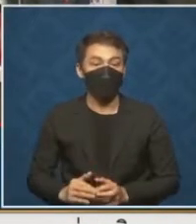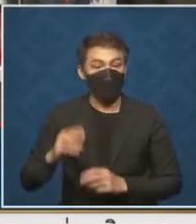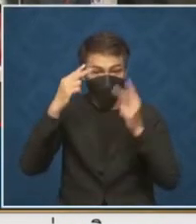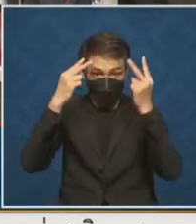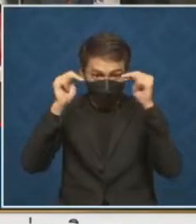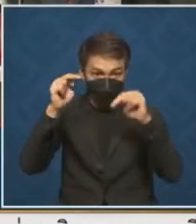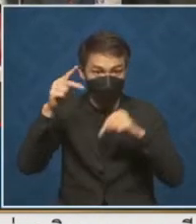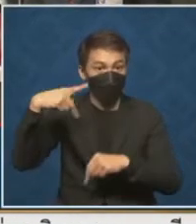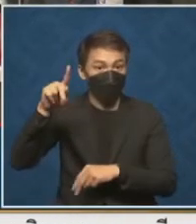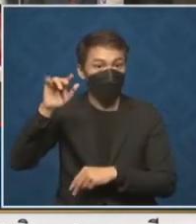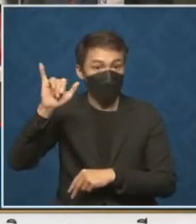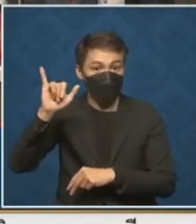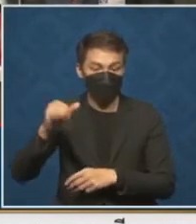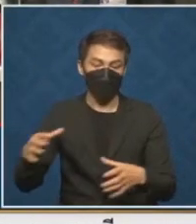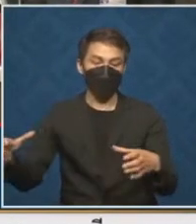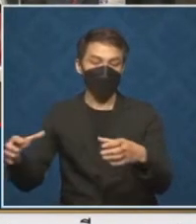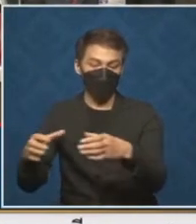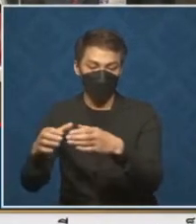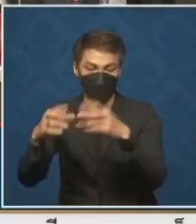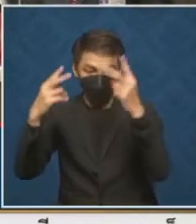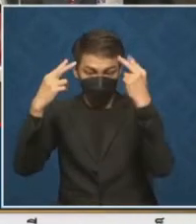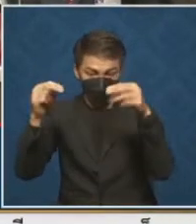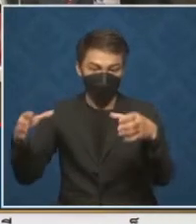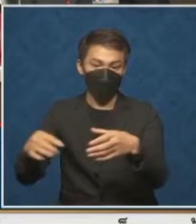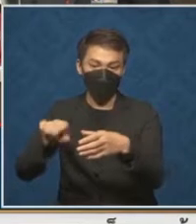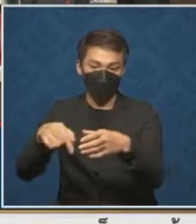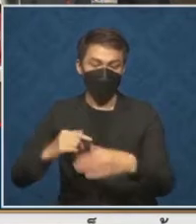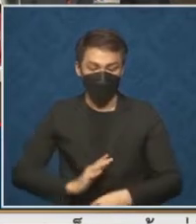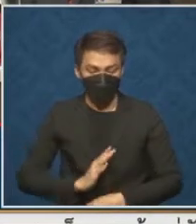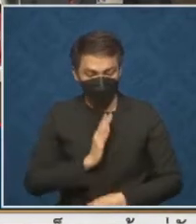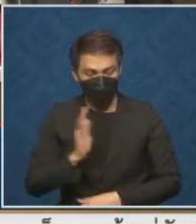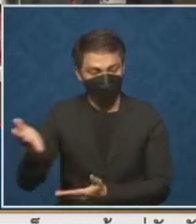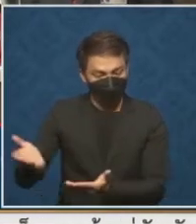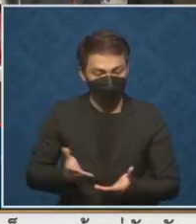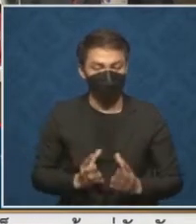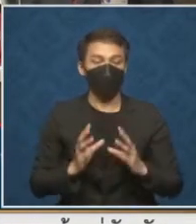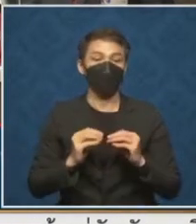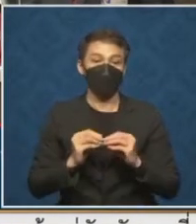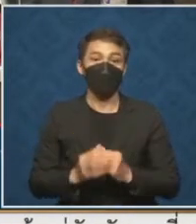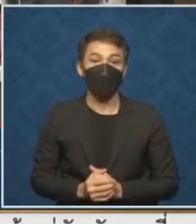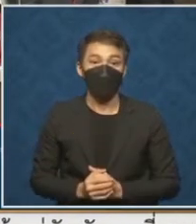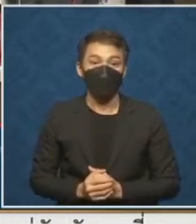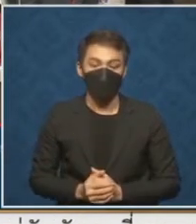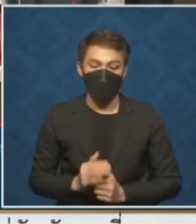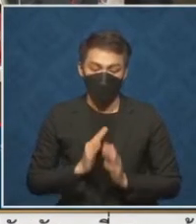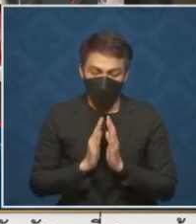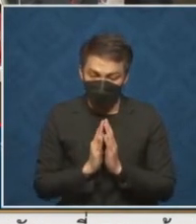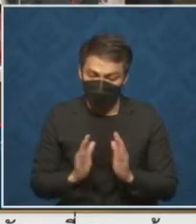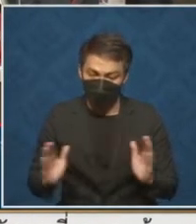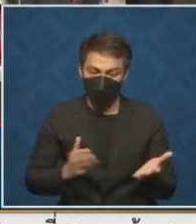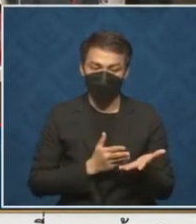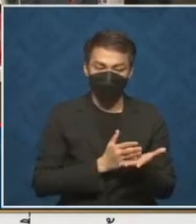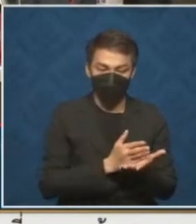คณะรมฟรีที่เกียรติพวกเราขอบคุณไปยังประธานวิปัฐบาลสมาชิกพรรค